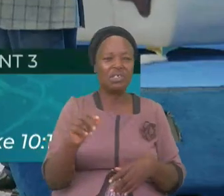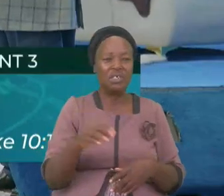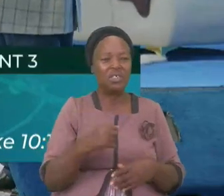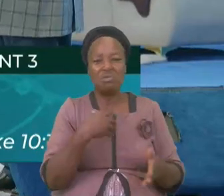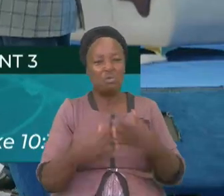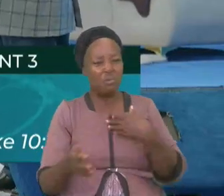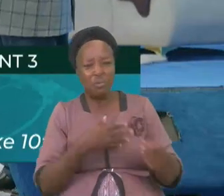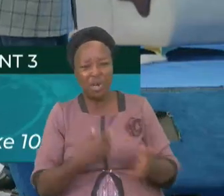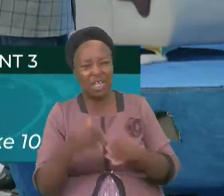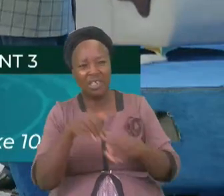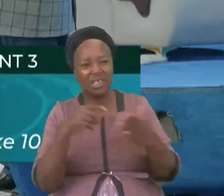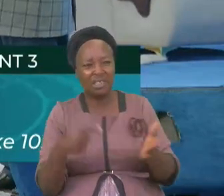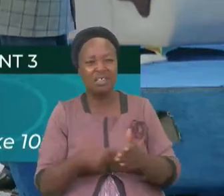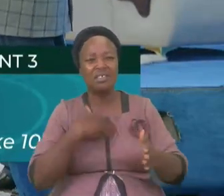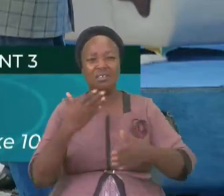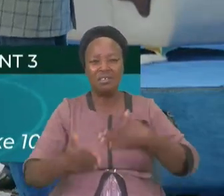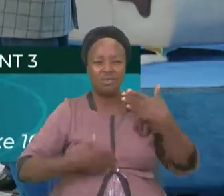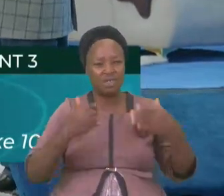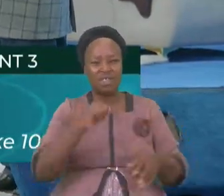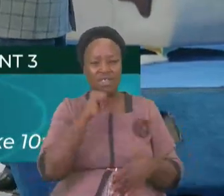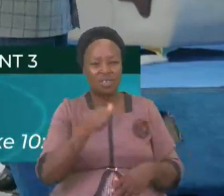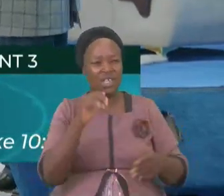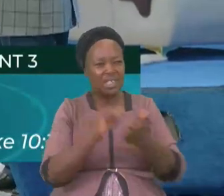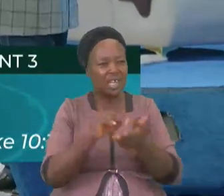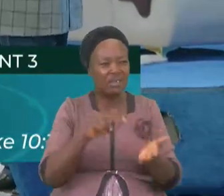Mais ne vous réjouissez pas de ce que vos noms...